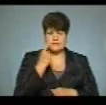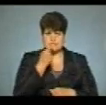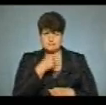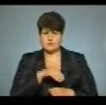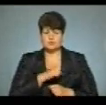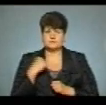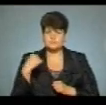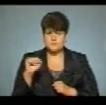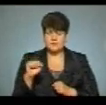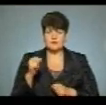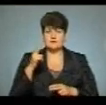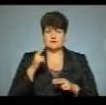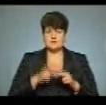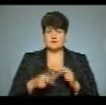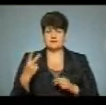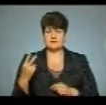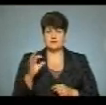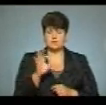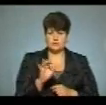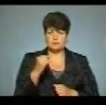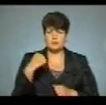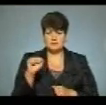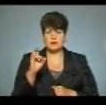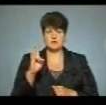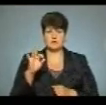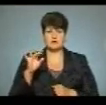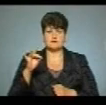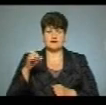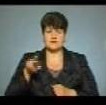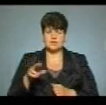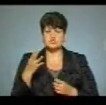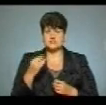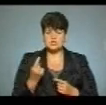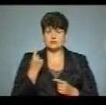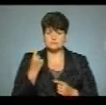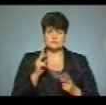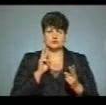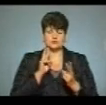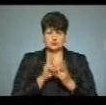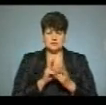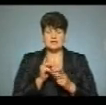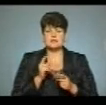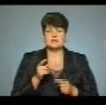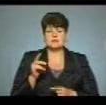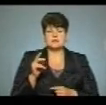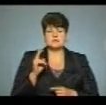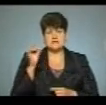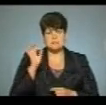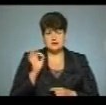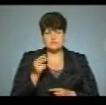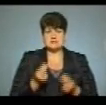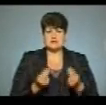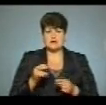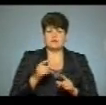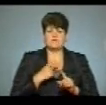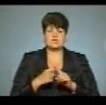і у заключному поєдинку з рахунком 2-0 перемогла команду з Норвегії. Ще один матч з командою Інституту технологій «Карлсруе» з Німеччини вони зіграли